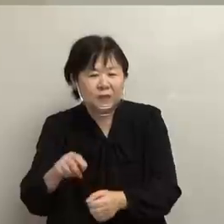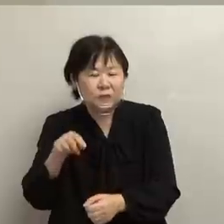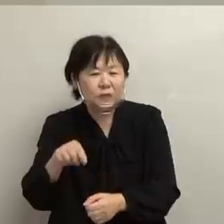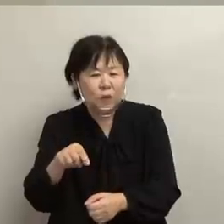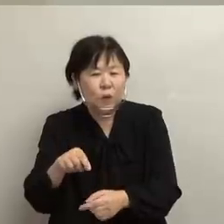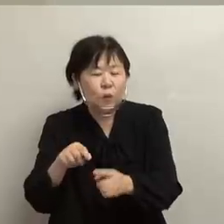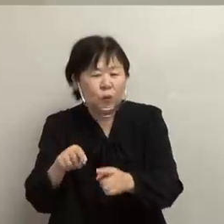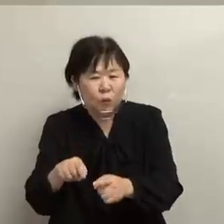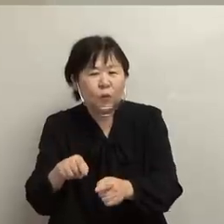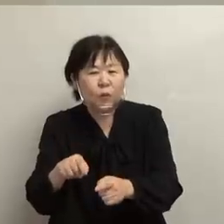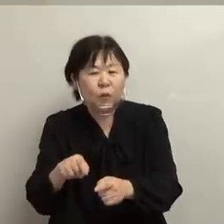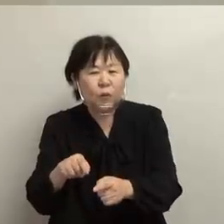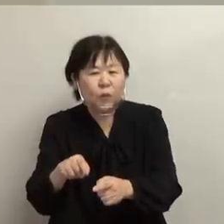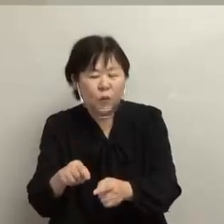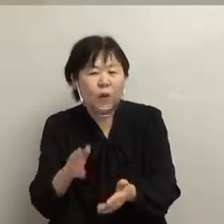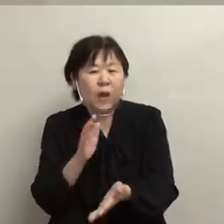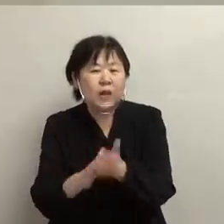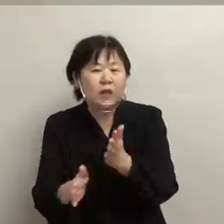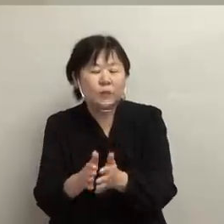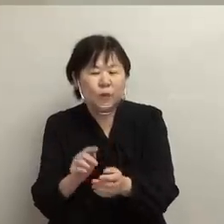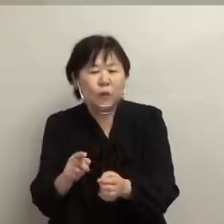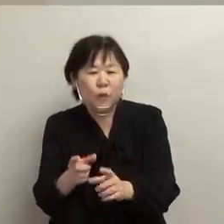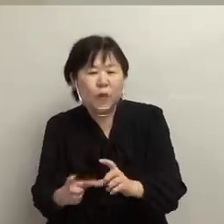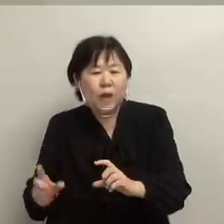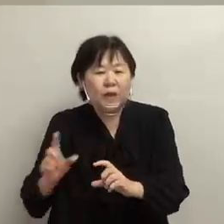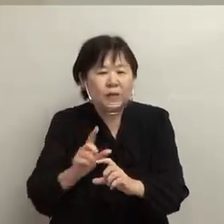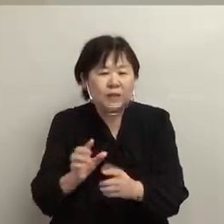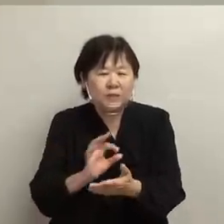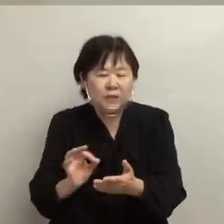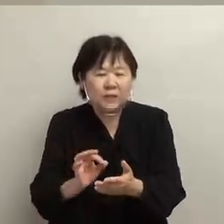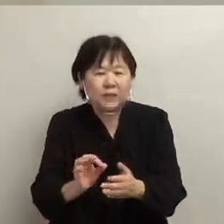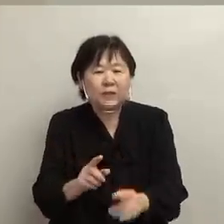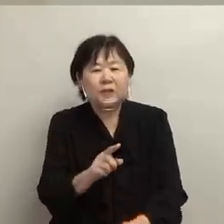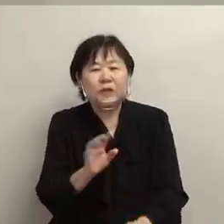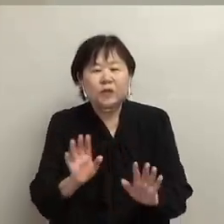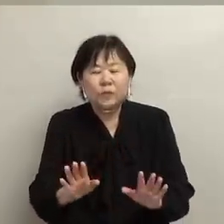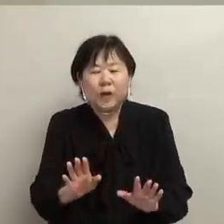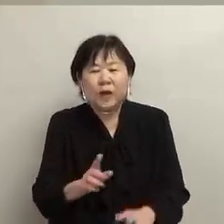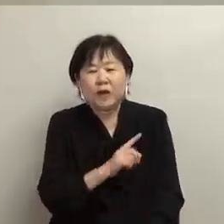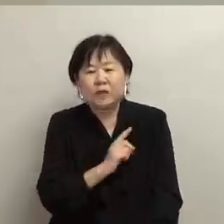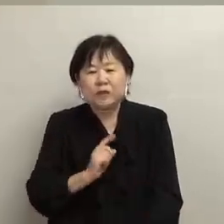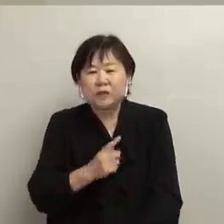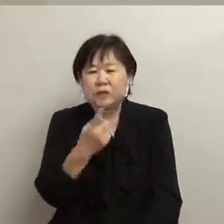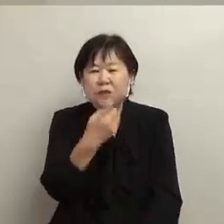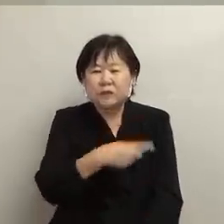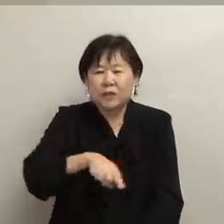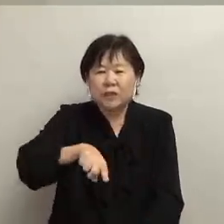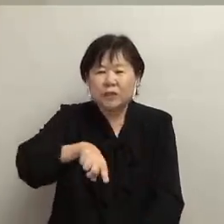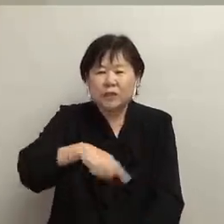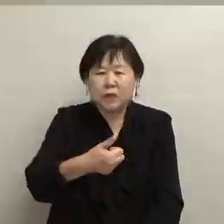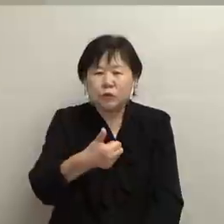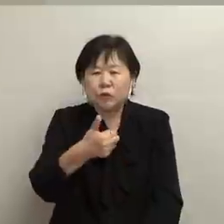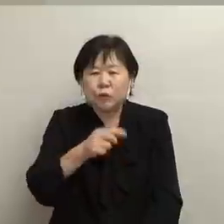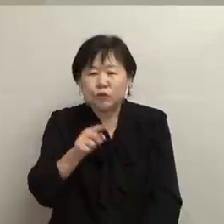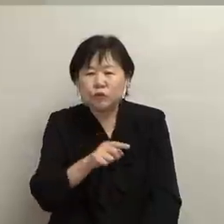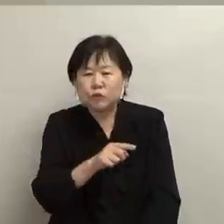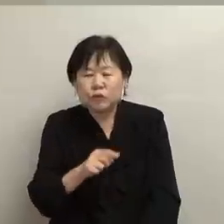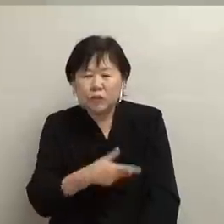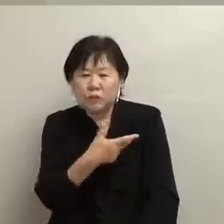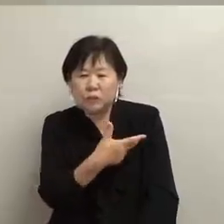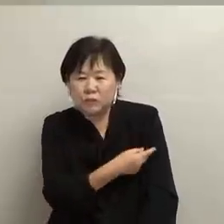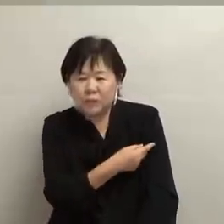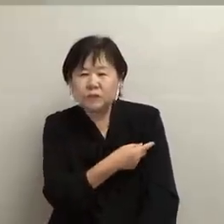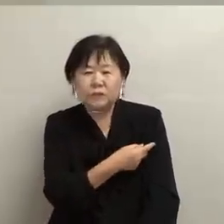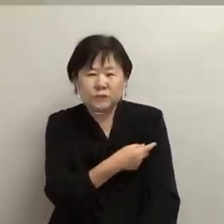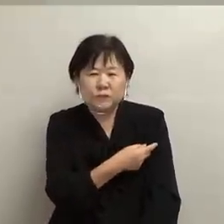活用することですね今11521日だったり製薬50人乗せ摂取